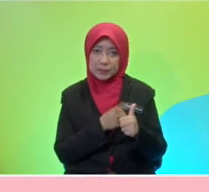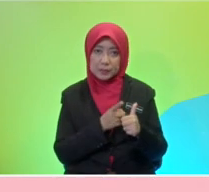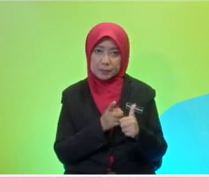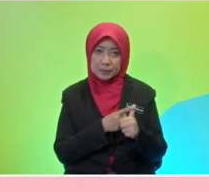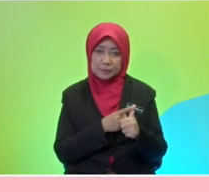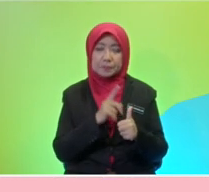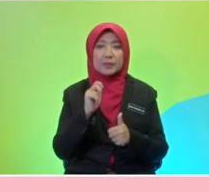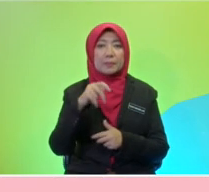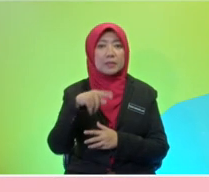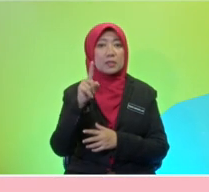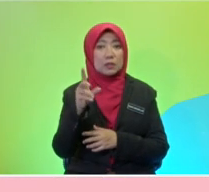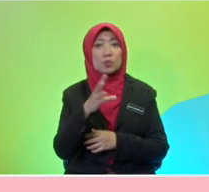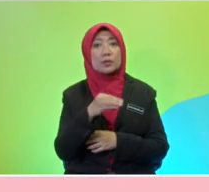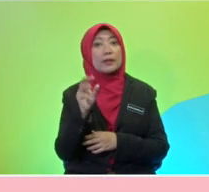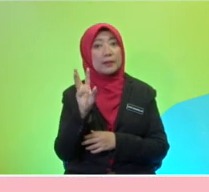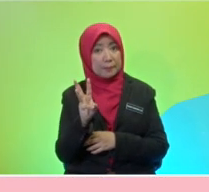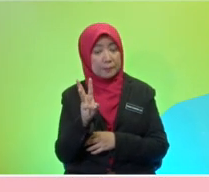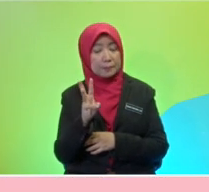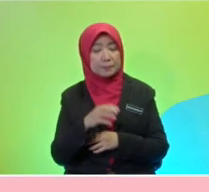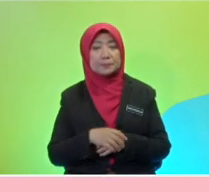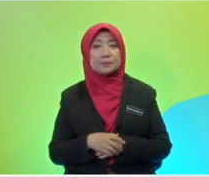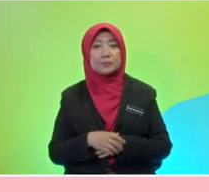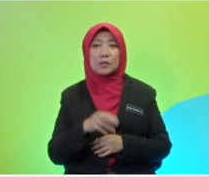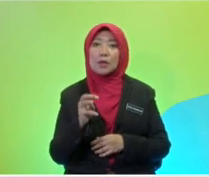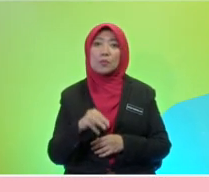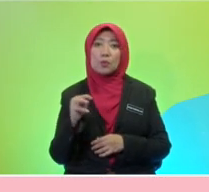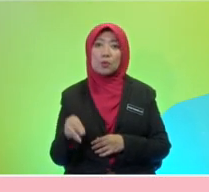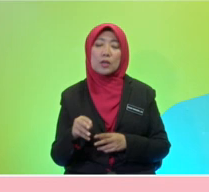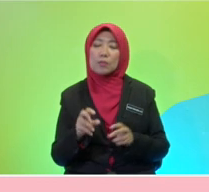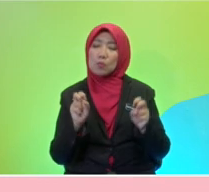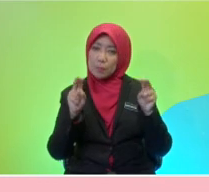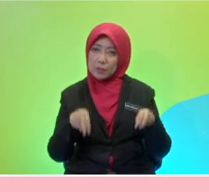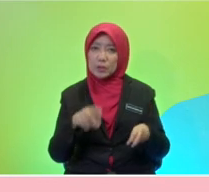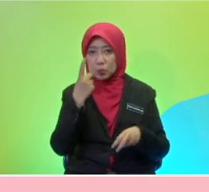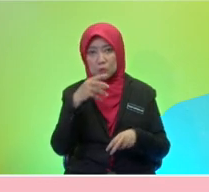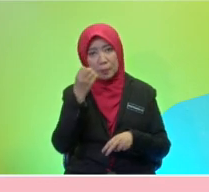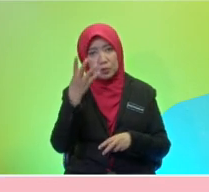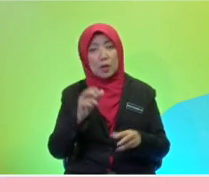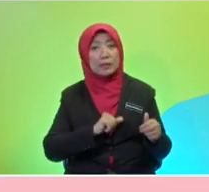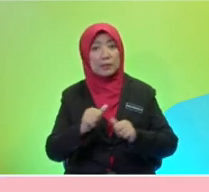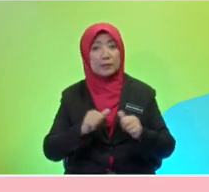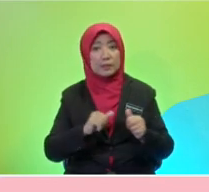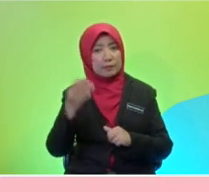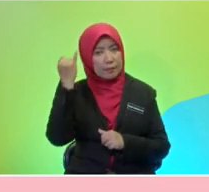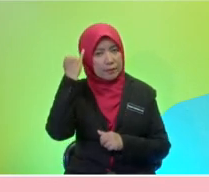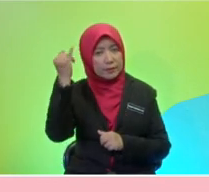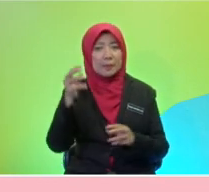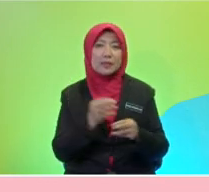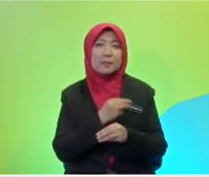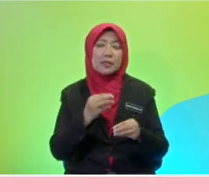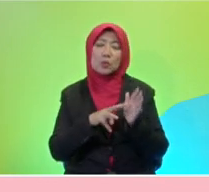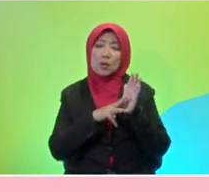ada TV 1 dan TV 6 murid berupaya menyatakan activity atau ide yang menggunakan perwakilan